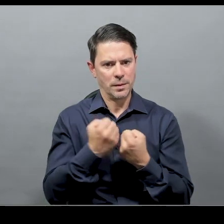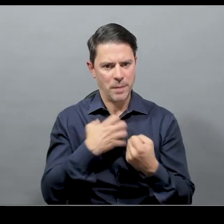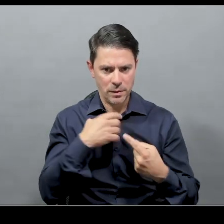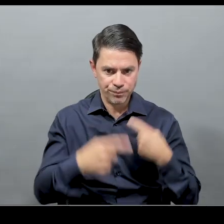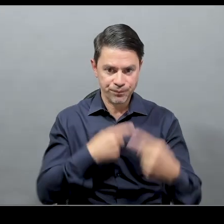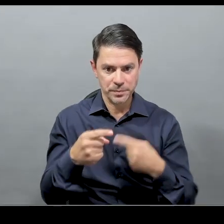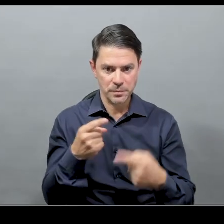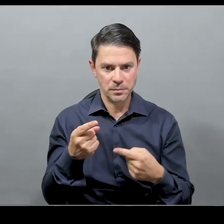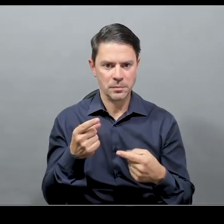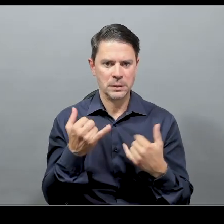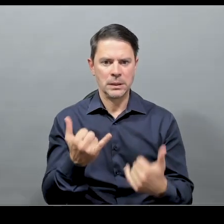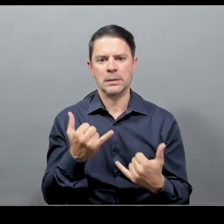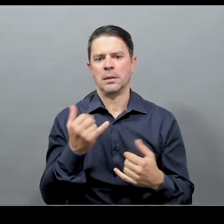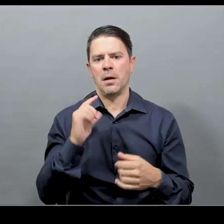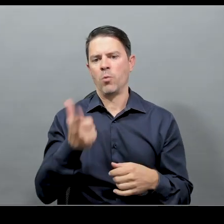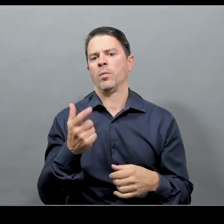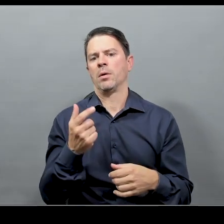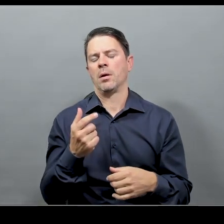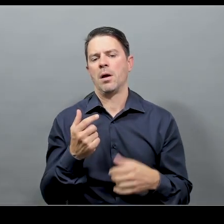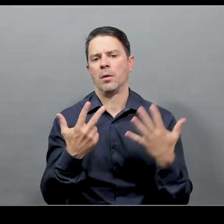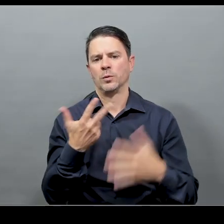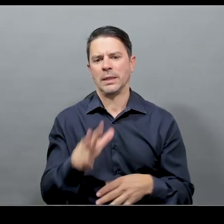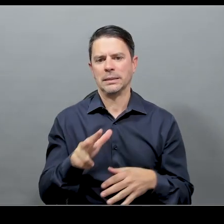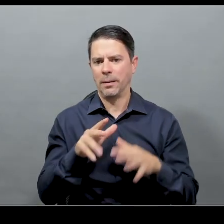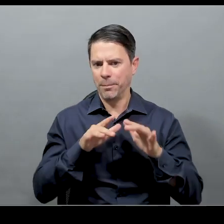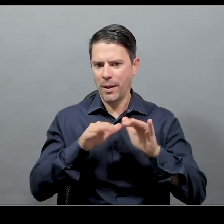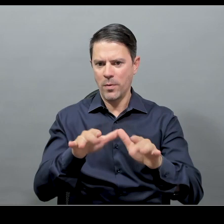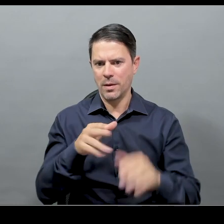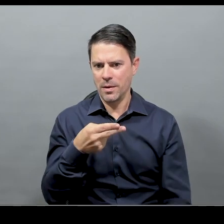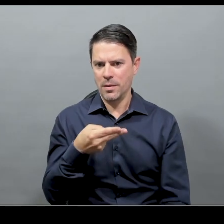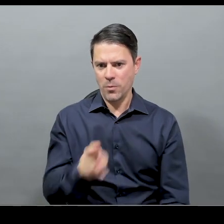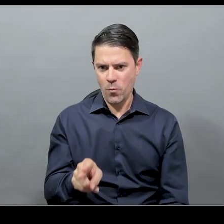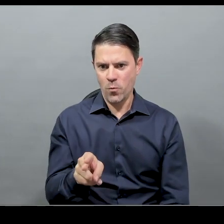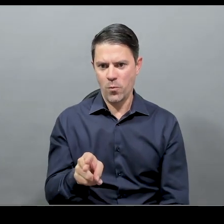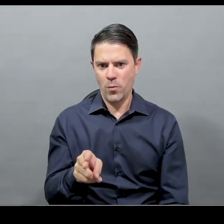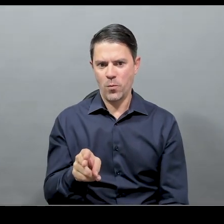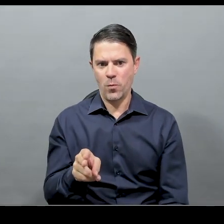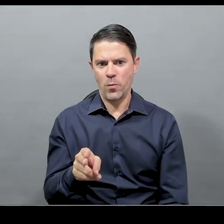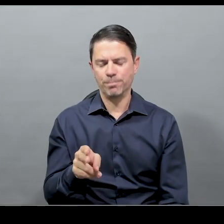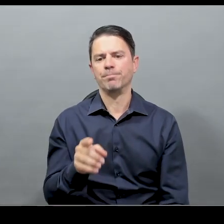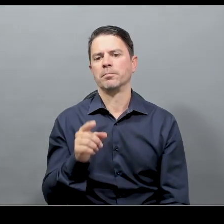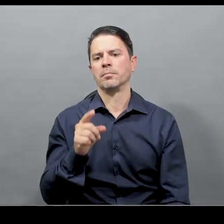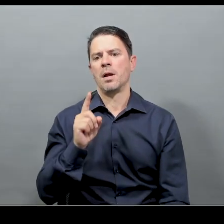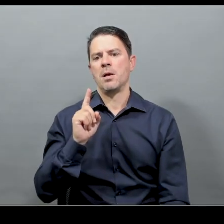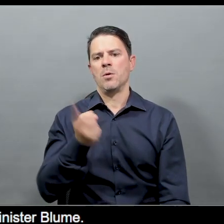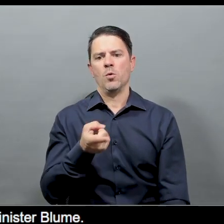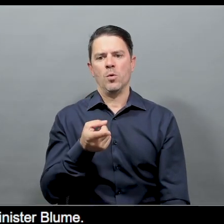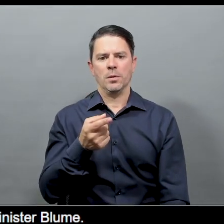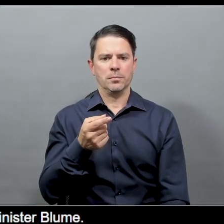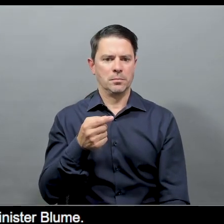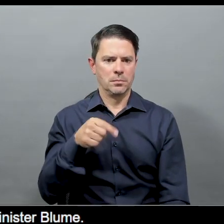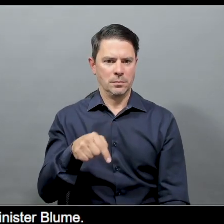38 Millionen Euro gerade aktuell. Herausforderung ist, dass noch schneller als die Wohnheimplätze gewachsen ist, die